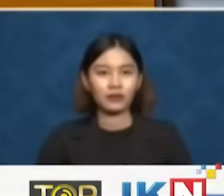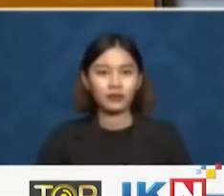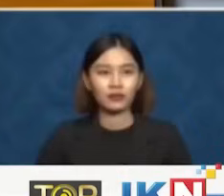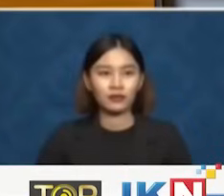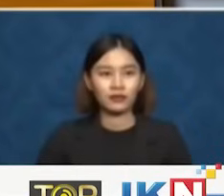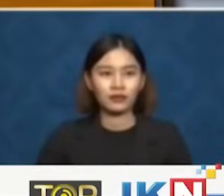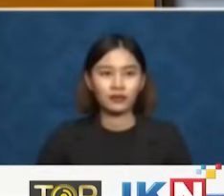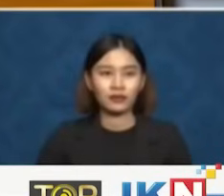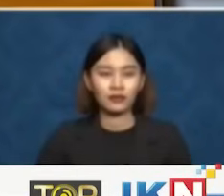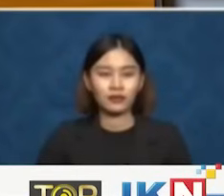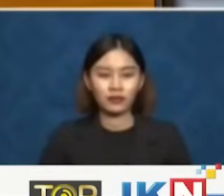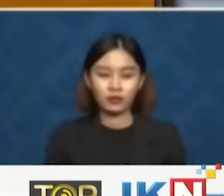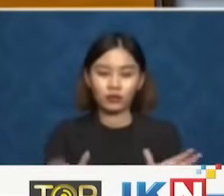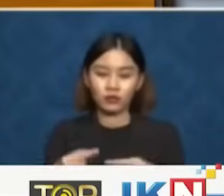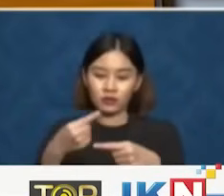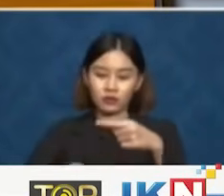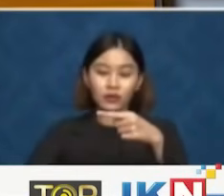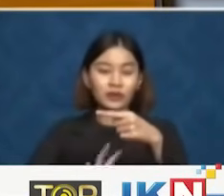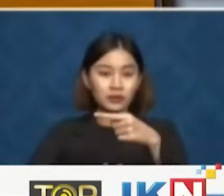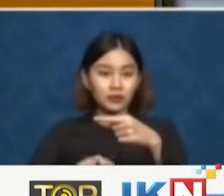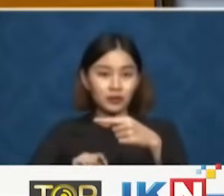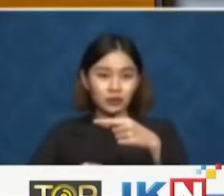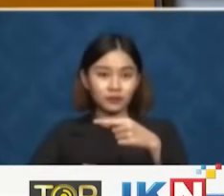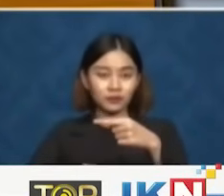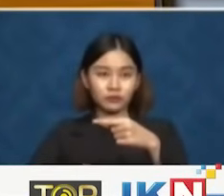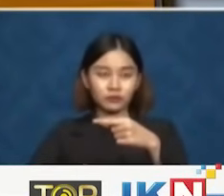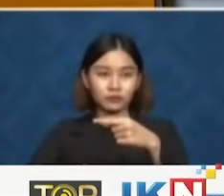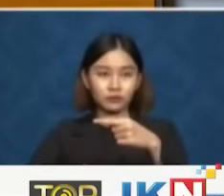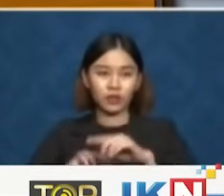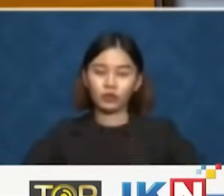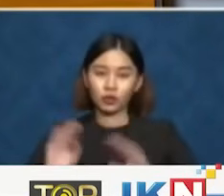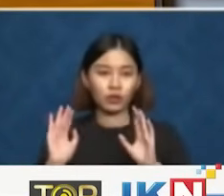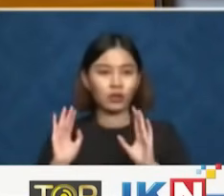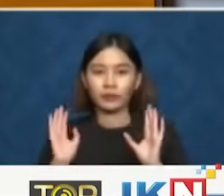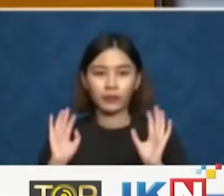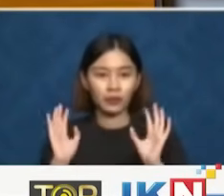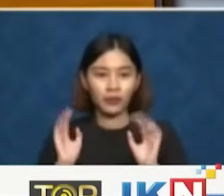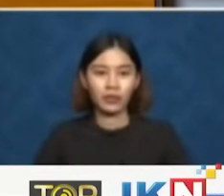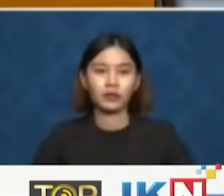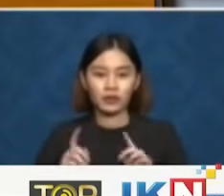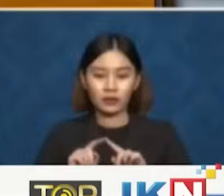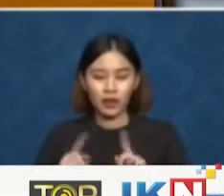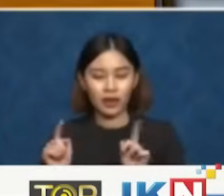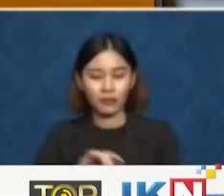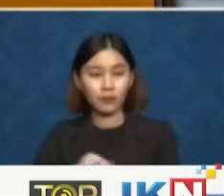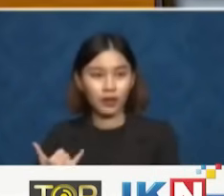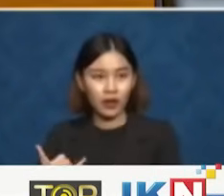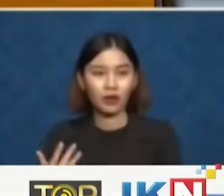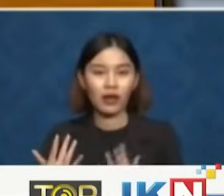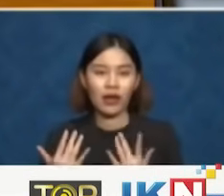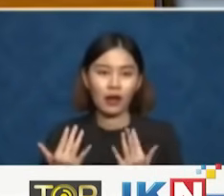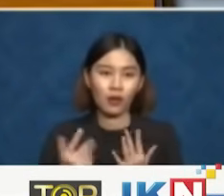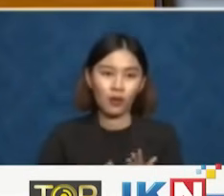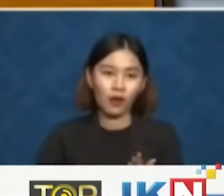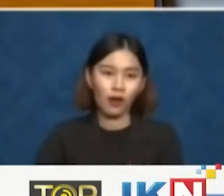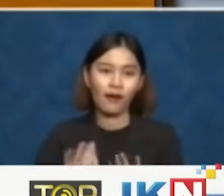ป่วยพิการมีอายุเกิน70ปีหรือไม่นั้นเป็นหน้าที่ของผู้บัญชาการเรือนจำพิเศษกรุงเทพมหานครที่มีการเสน